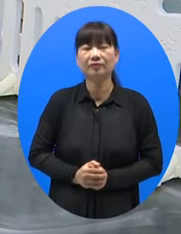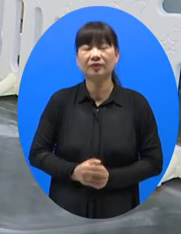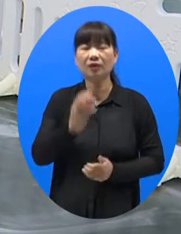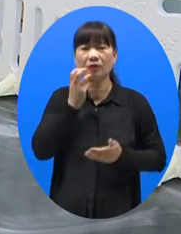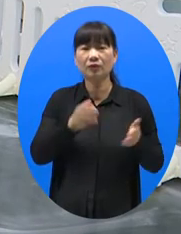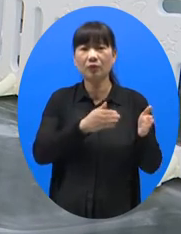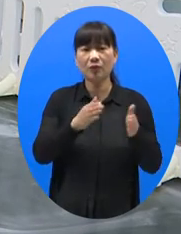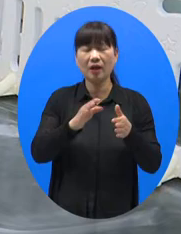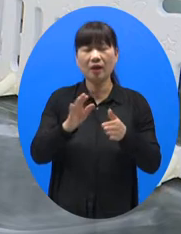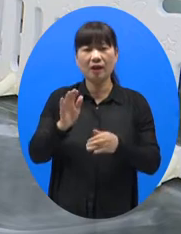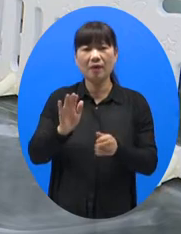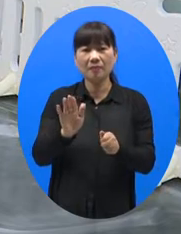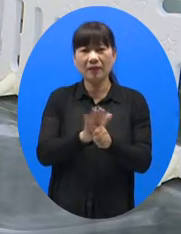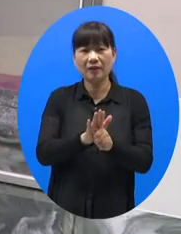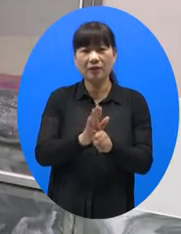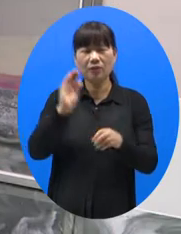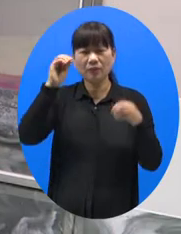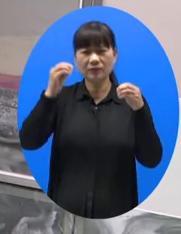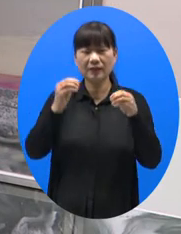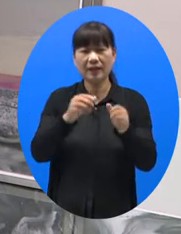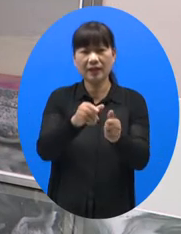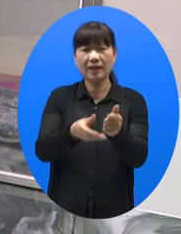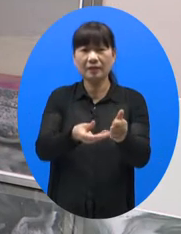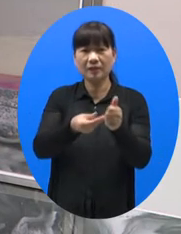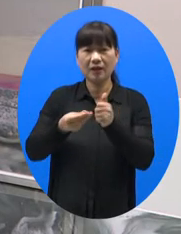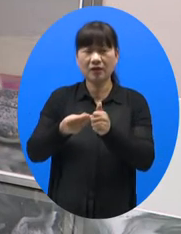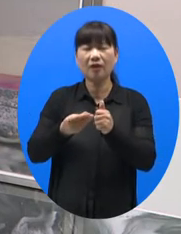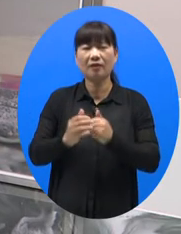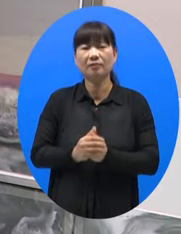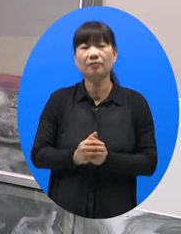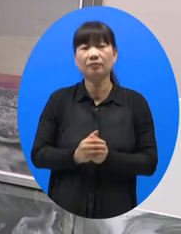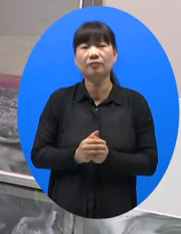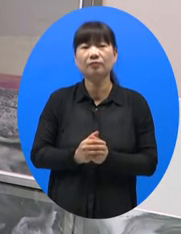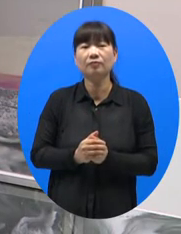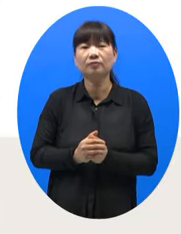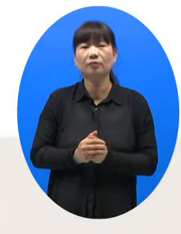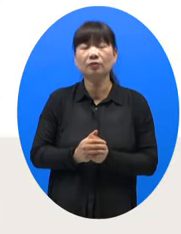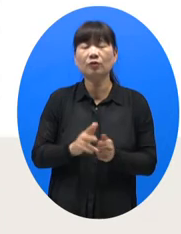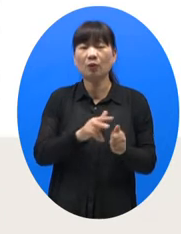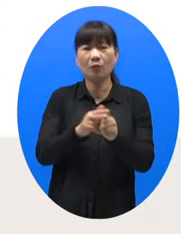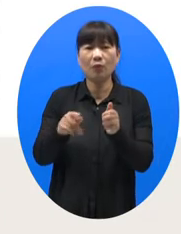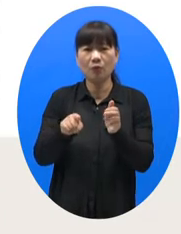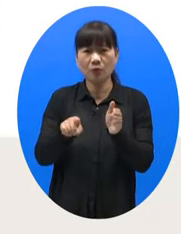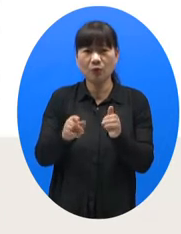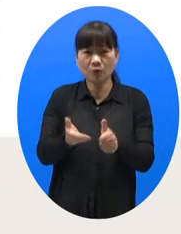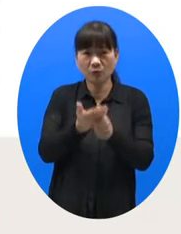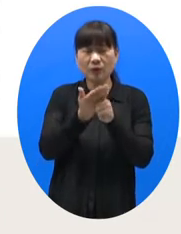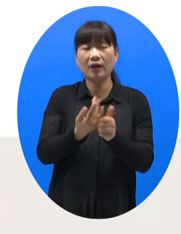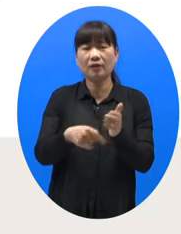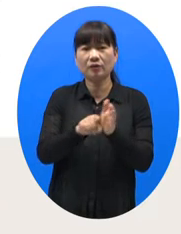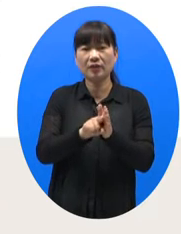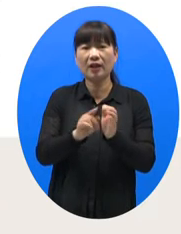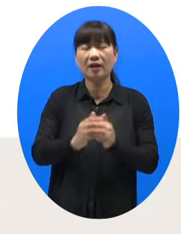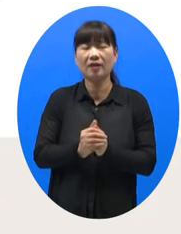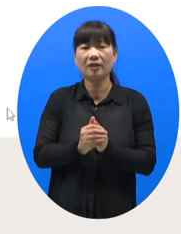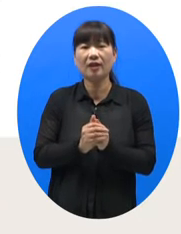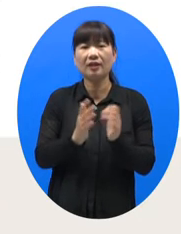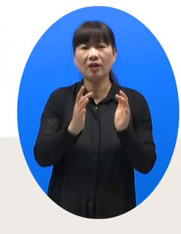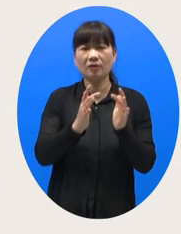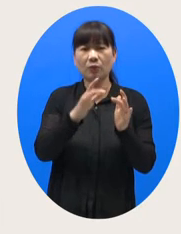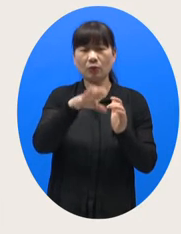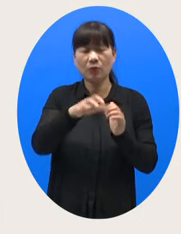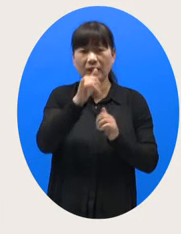경기도가 반려동물의 입양과 보호를 위한 소통 공간을 마련했습니다 경기도 동물보호 복지 플랫폼입니다